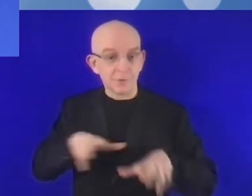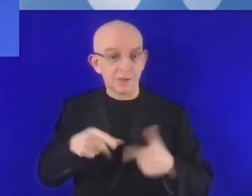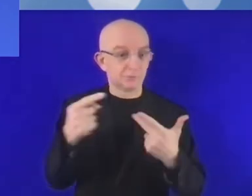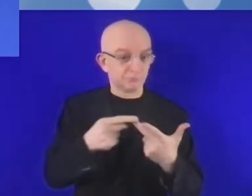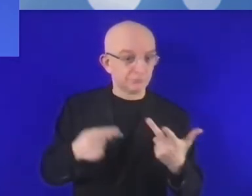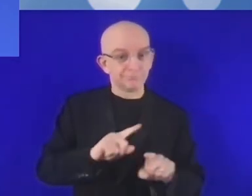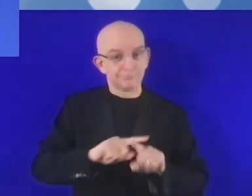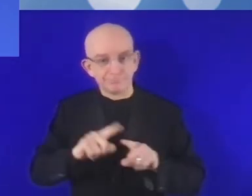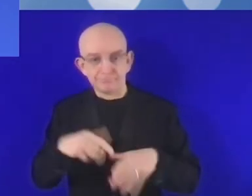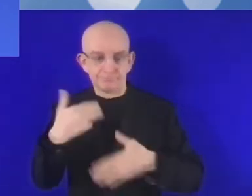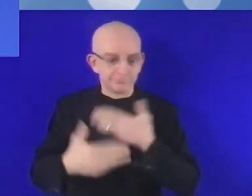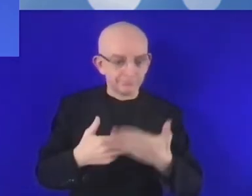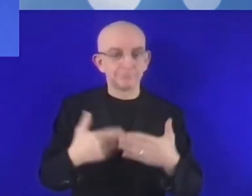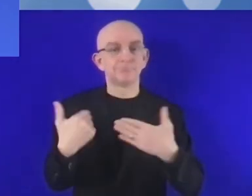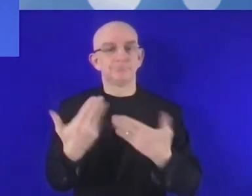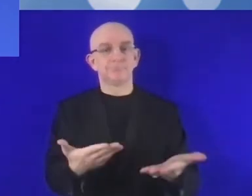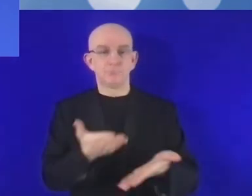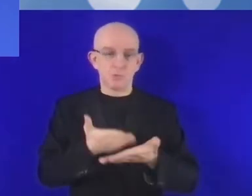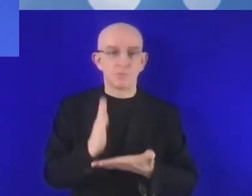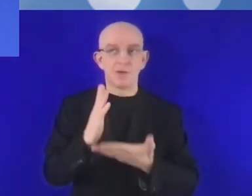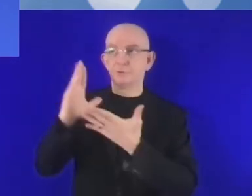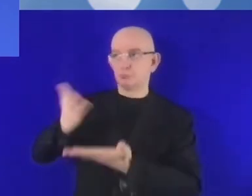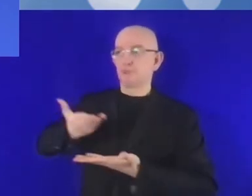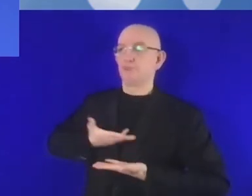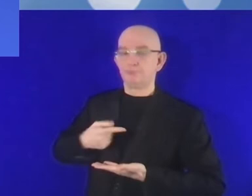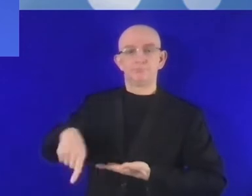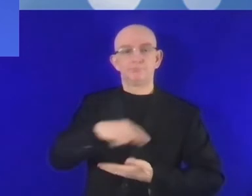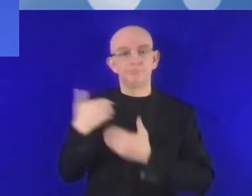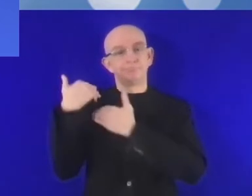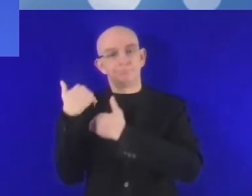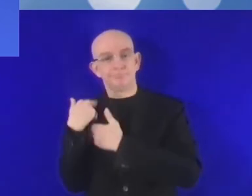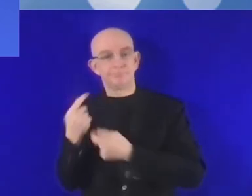منتدى حوكمة الإنترنت في بولندا 2021 في كاتوفيتسا.